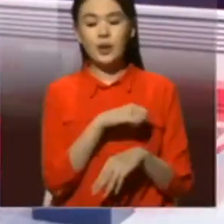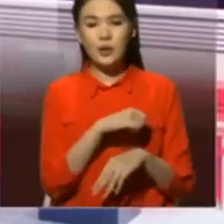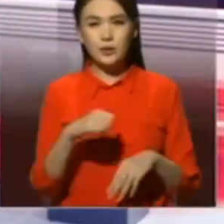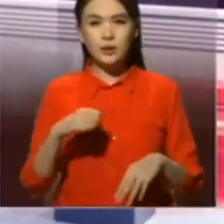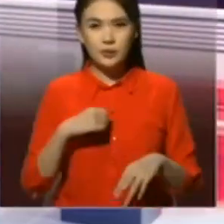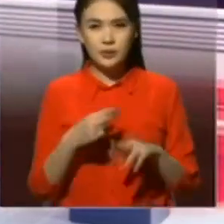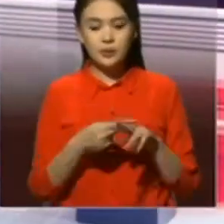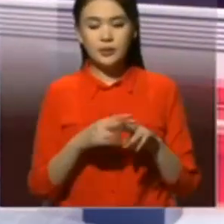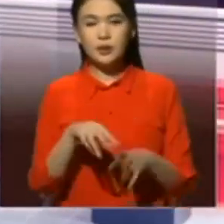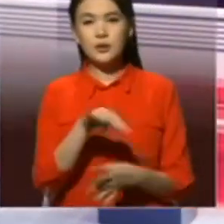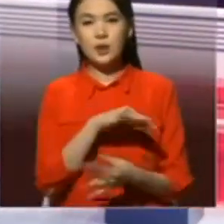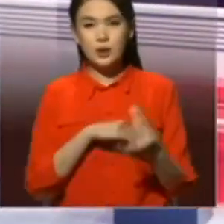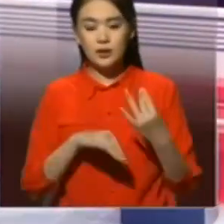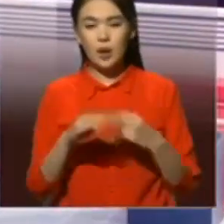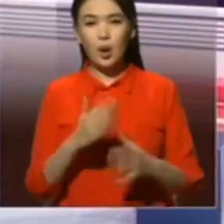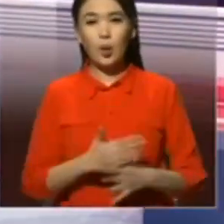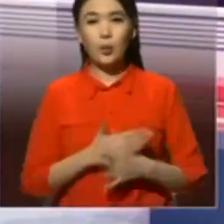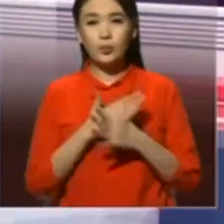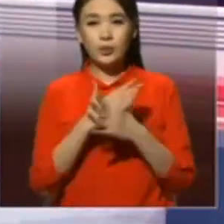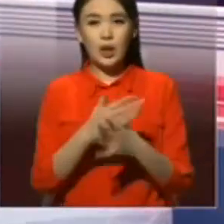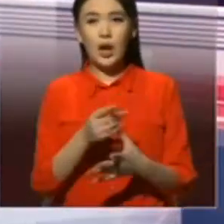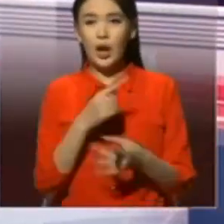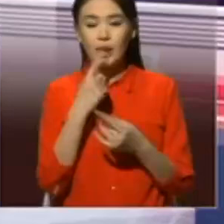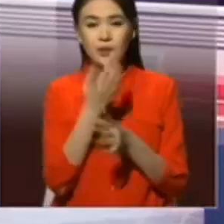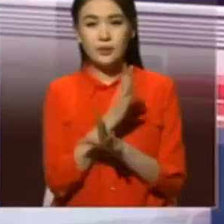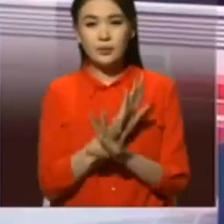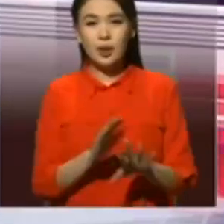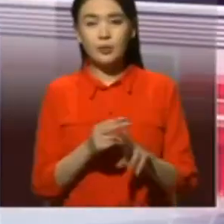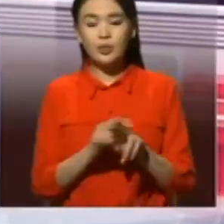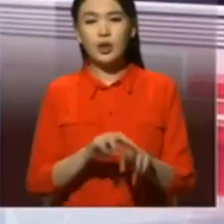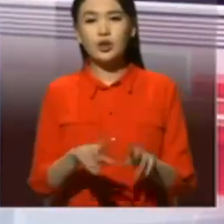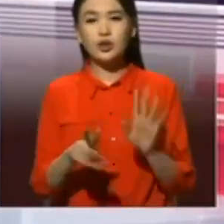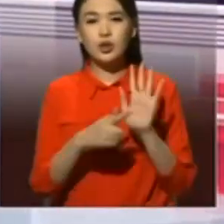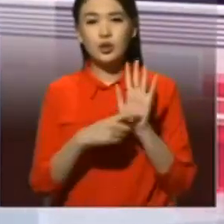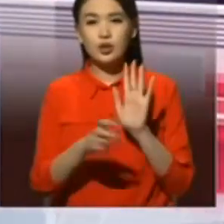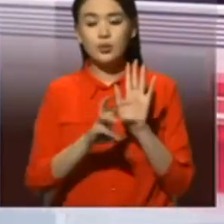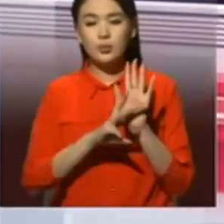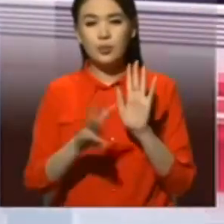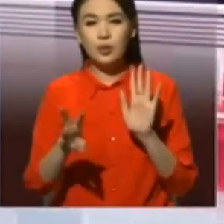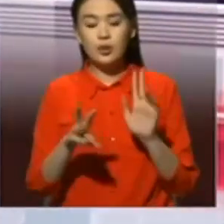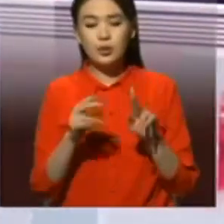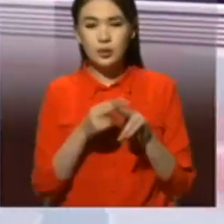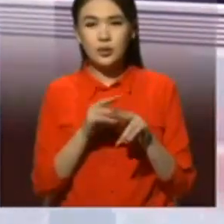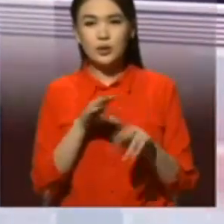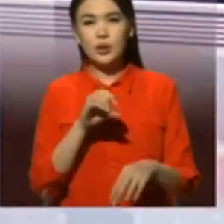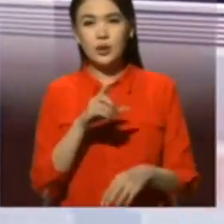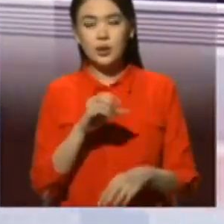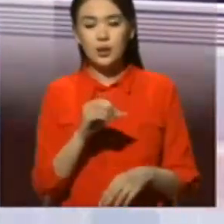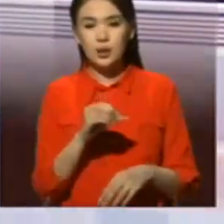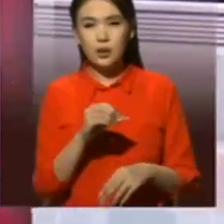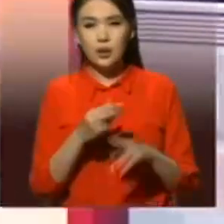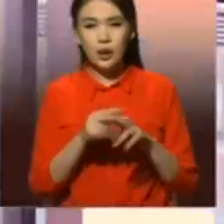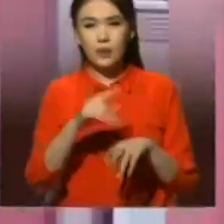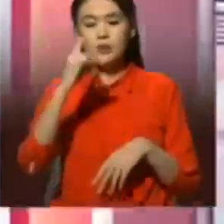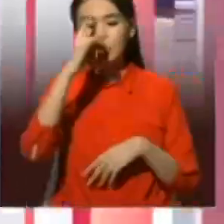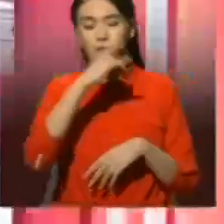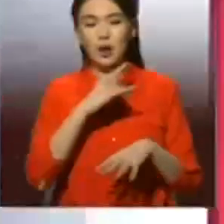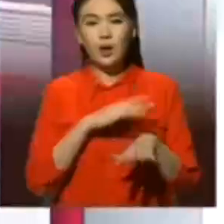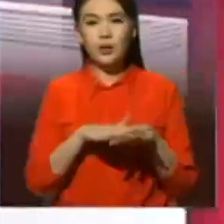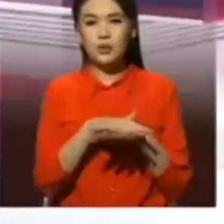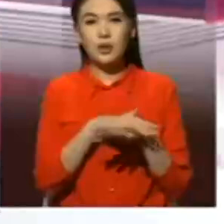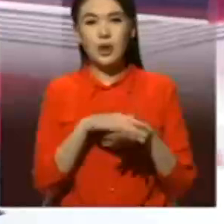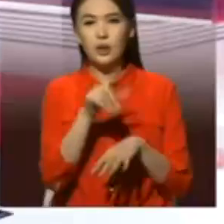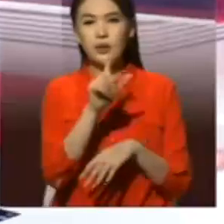бюджетін сұрап жатырмыз, бірақ көрсетілген көмекті айтпаймыз ғой. 700 миллион теңге көлемінде Қазақстан халқының